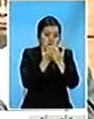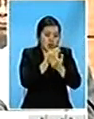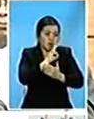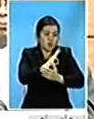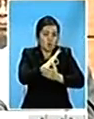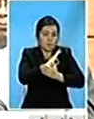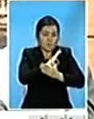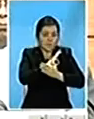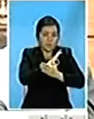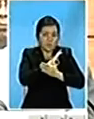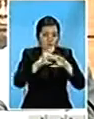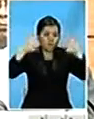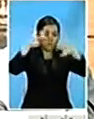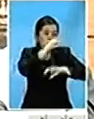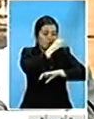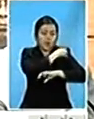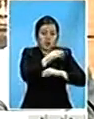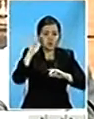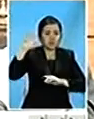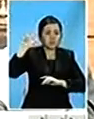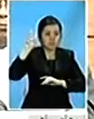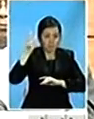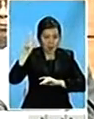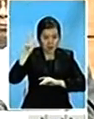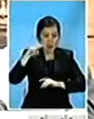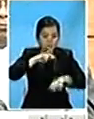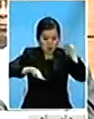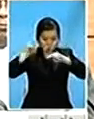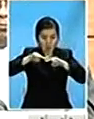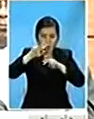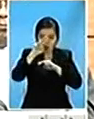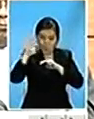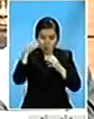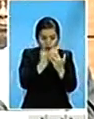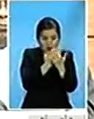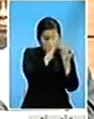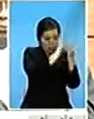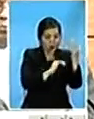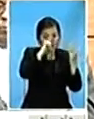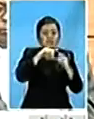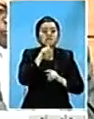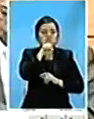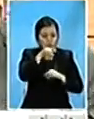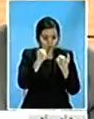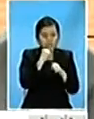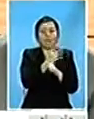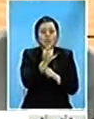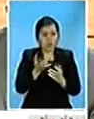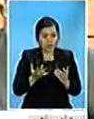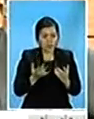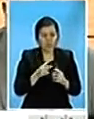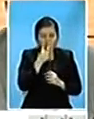หน้าที่สบถสาบานไว้นะครับที่จะต้องรักษาวินัยทางการคลังของประเทศนั้นท่านทำอะไรกันอยู่ท่านก็